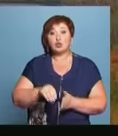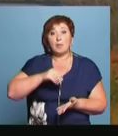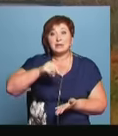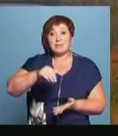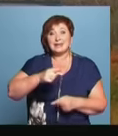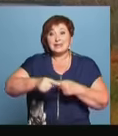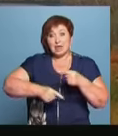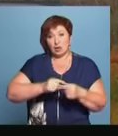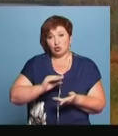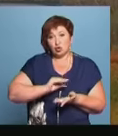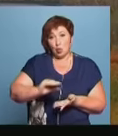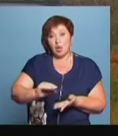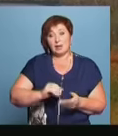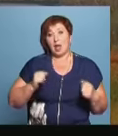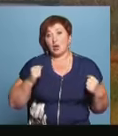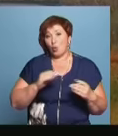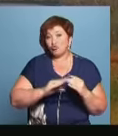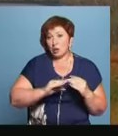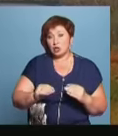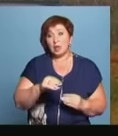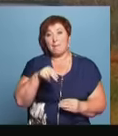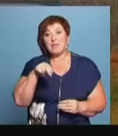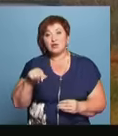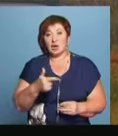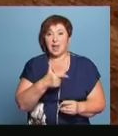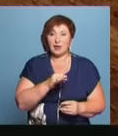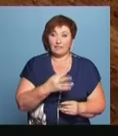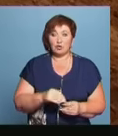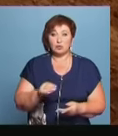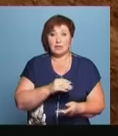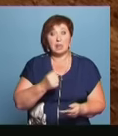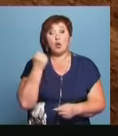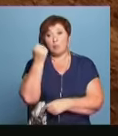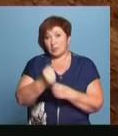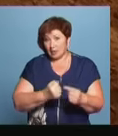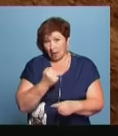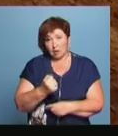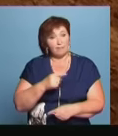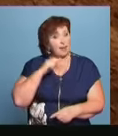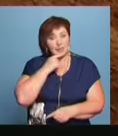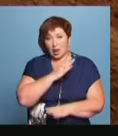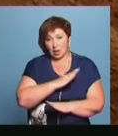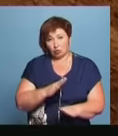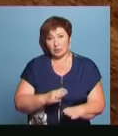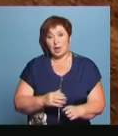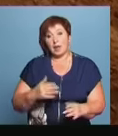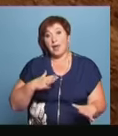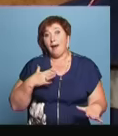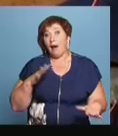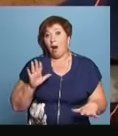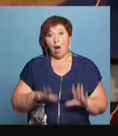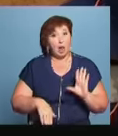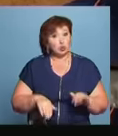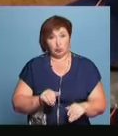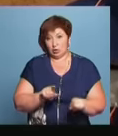слой дорожной одежды – щебеночно-песчано-гравийную смесь. На материалах, говорят подрядчики, не экономят, да и халтурить тоже нельзя.